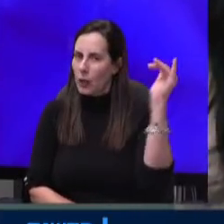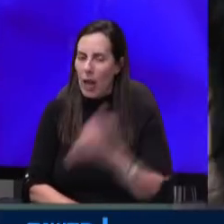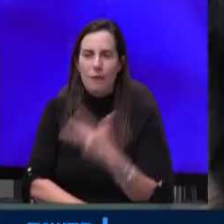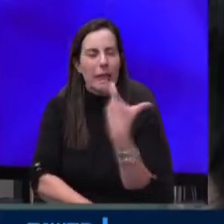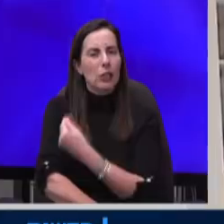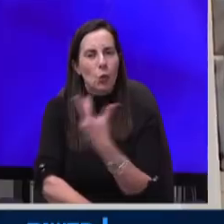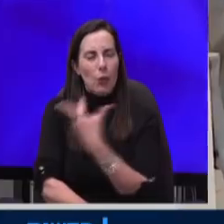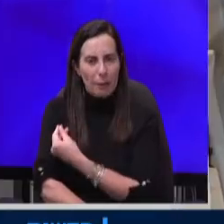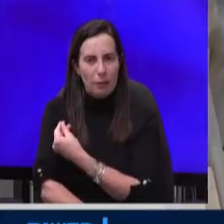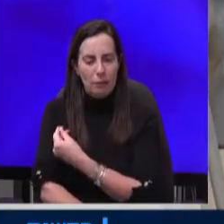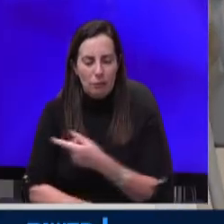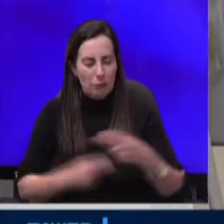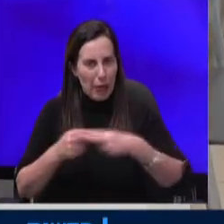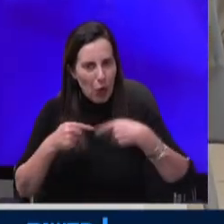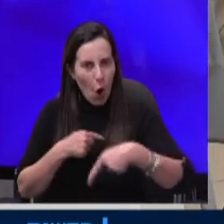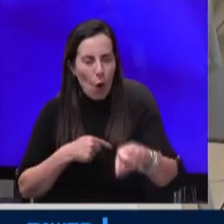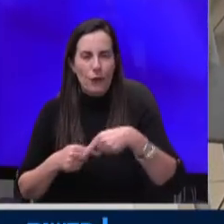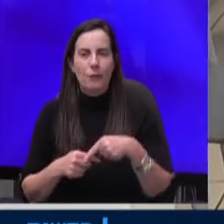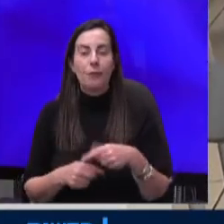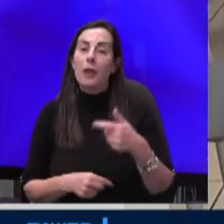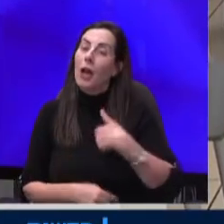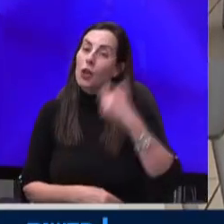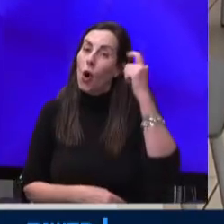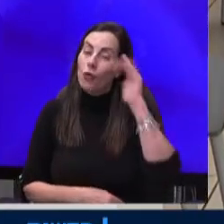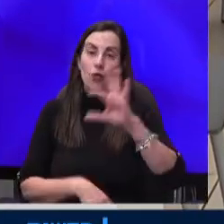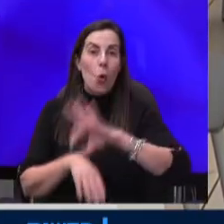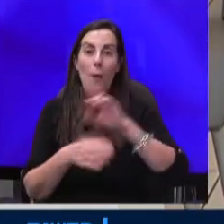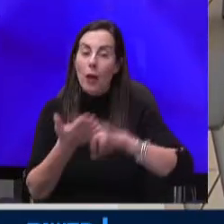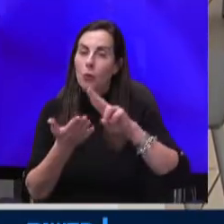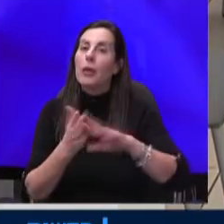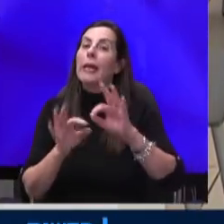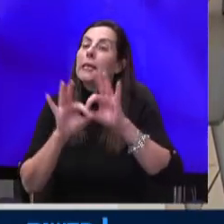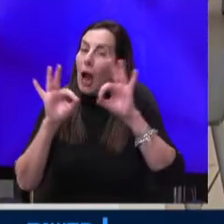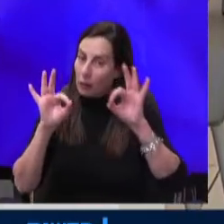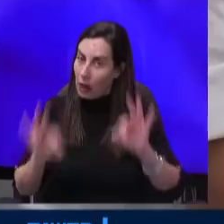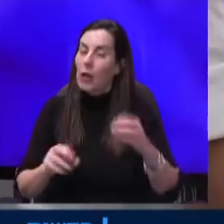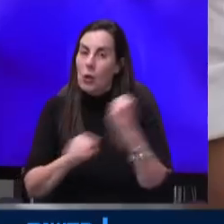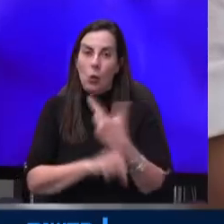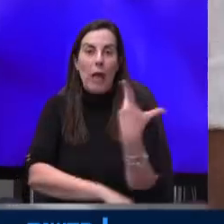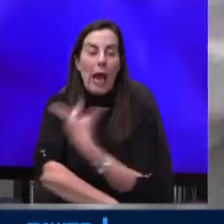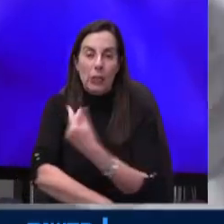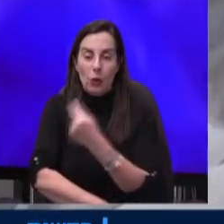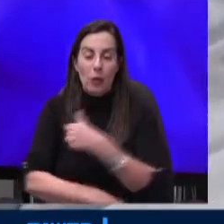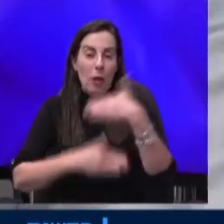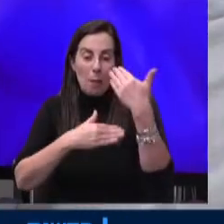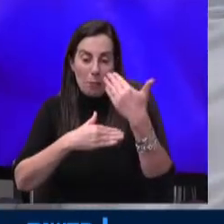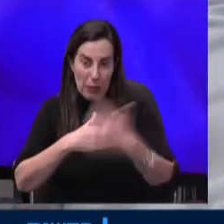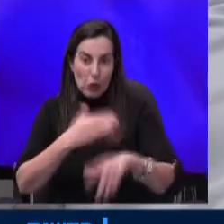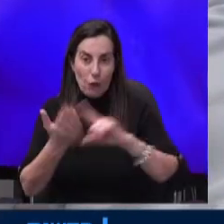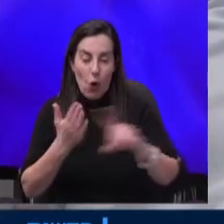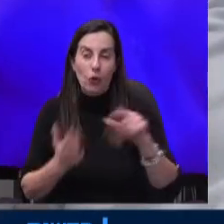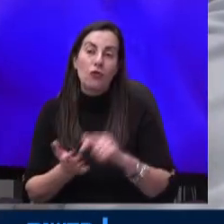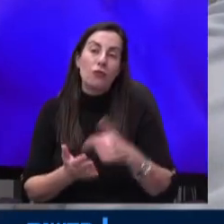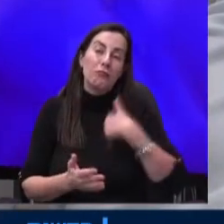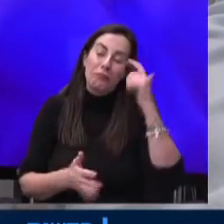בשבועות הקרובים. אני מניחה שקופות החולים יתחילו במבצע החיסונים בסוף החודש, מעריכה בסביבות ה-20